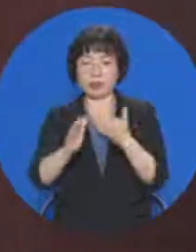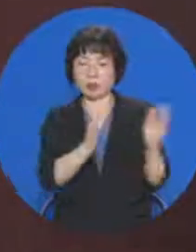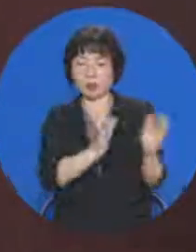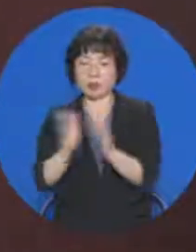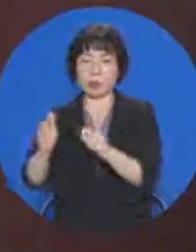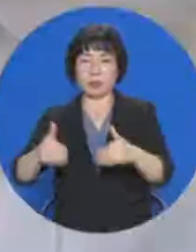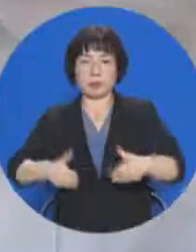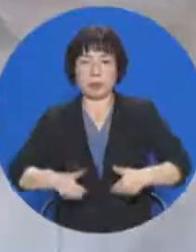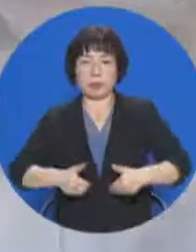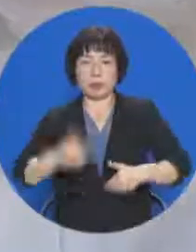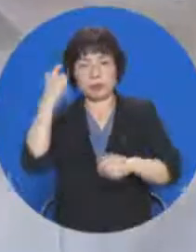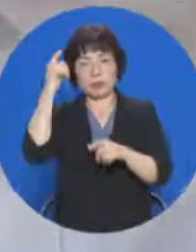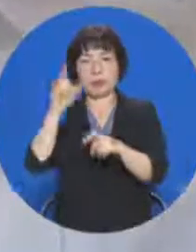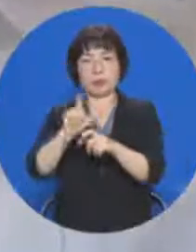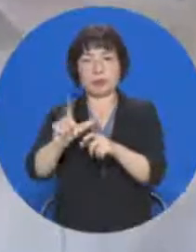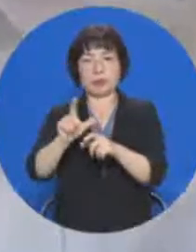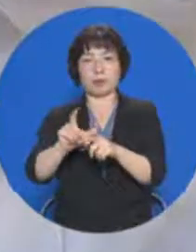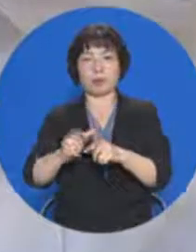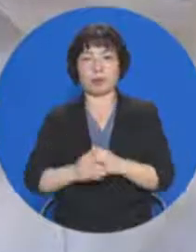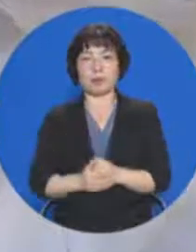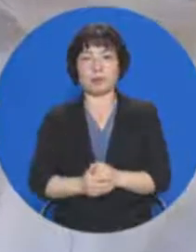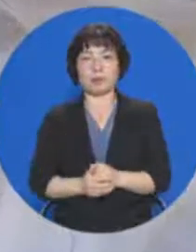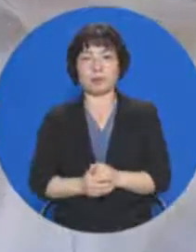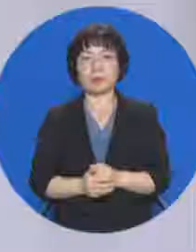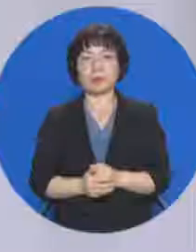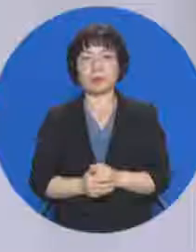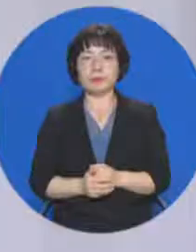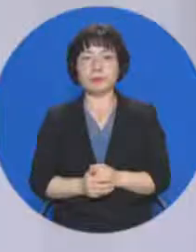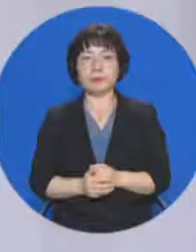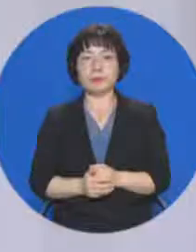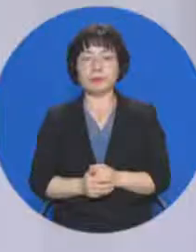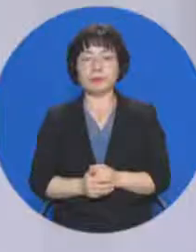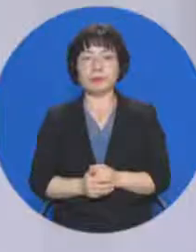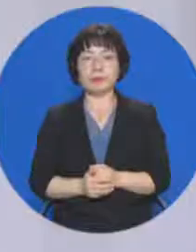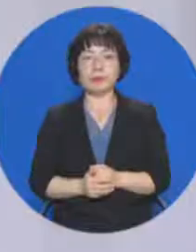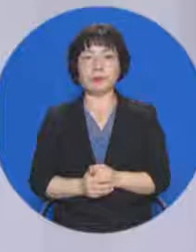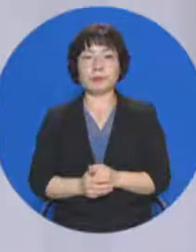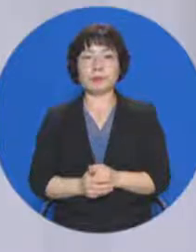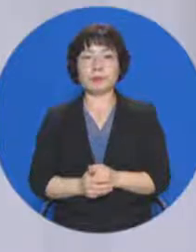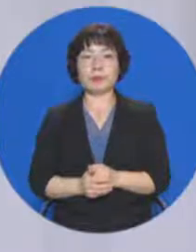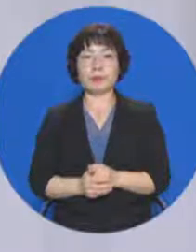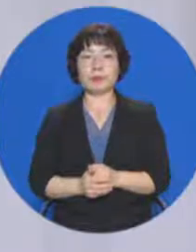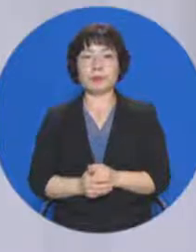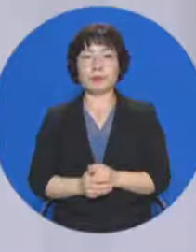대한 근본적인 고민이 필요합니다. MBC 뉴스 강서영입니다.